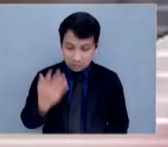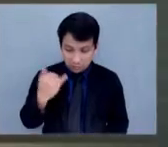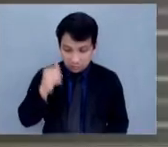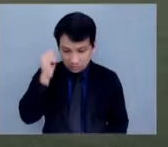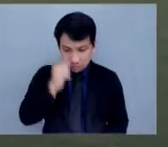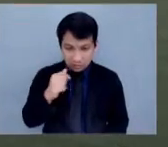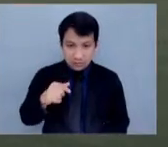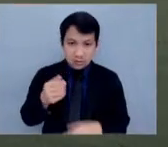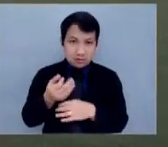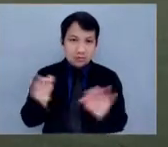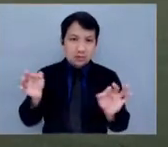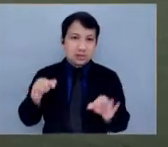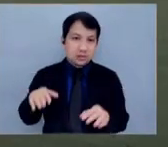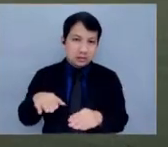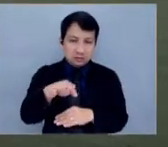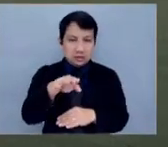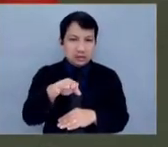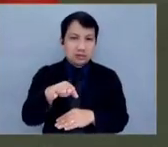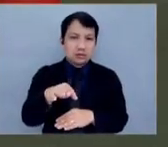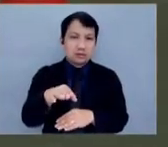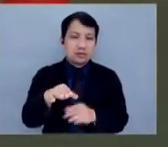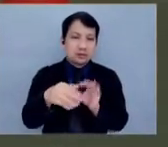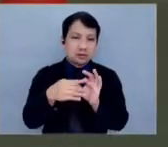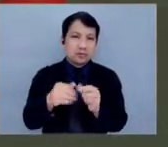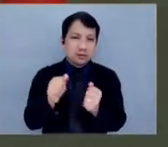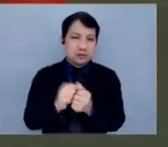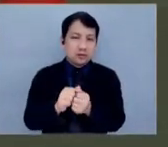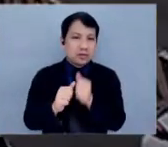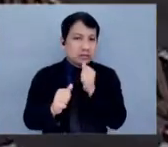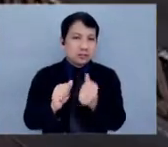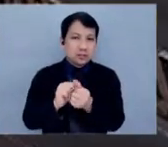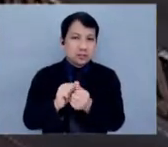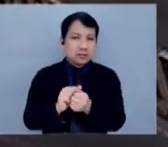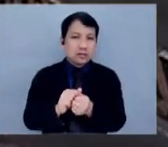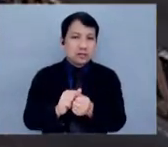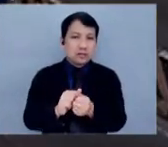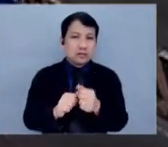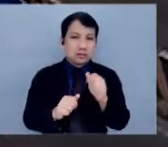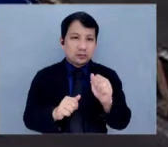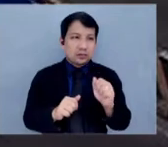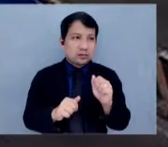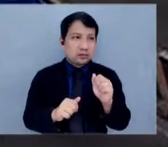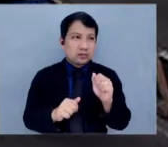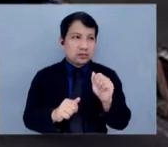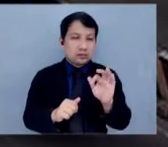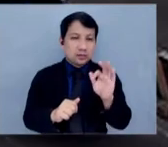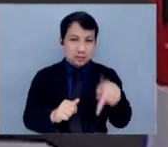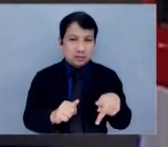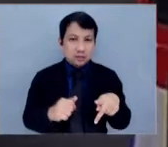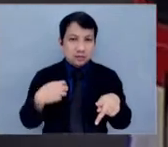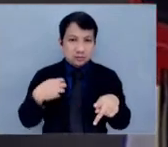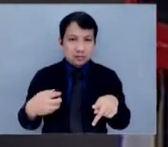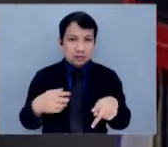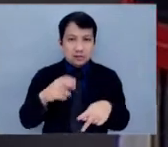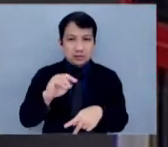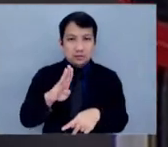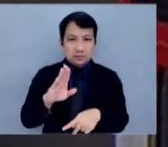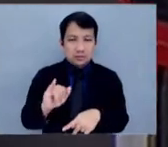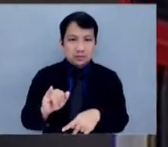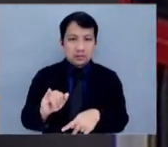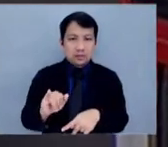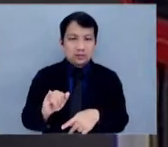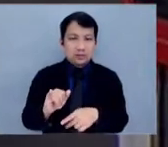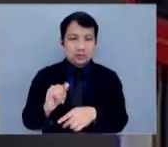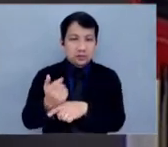lang. Exempted naman sa direktiba ng Pangulo ang mga sasakyan ng militar, police, NBI, pati mga truck ng